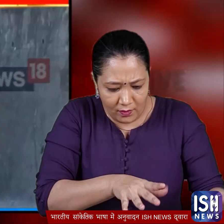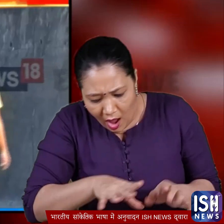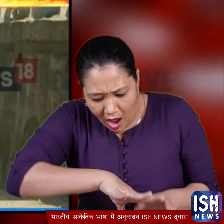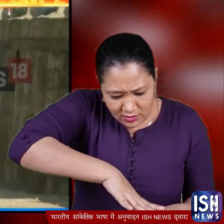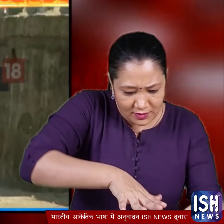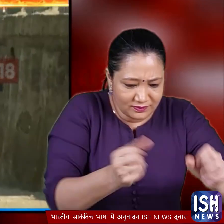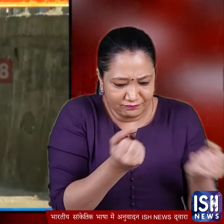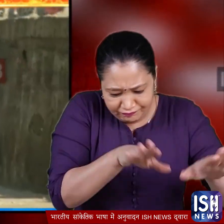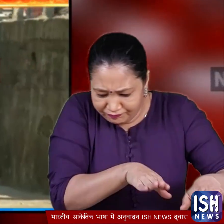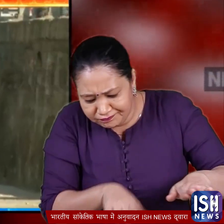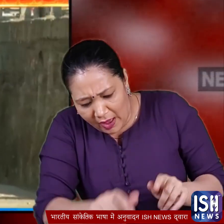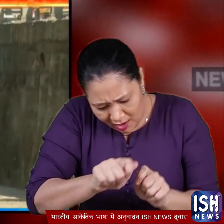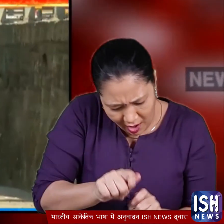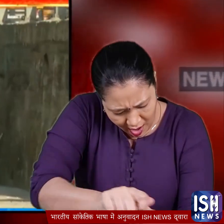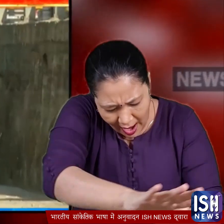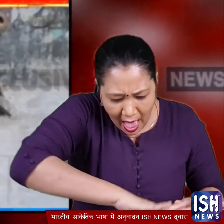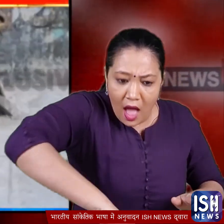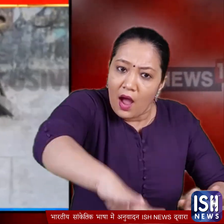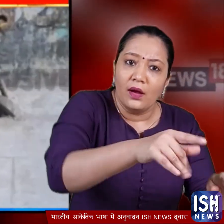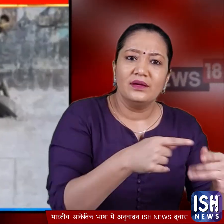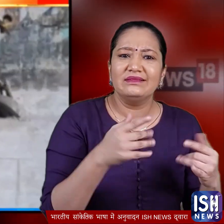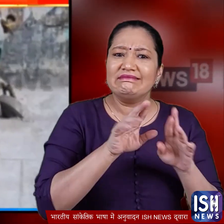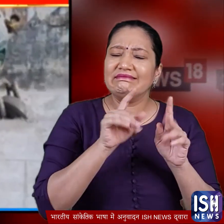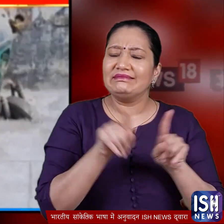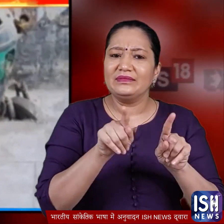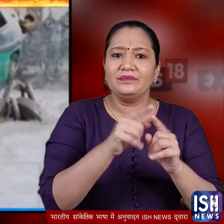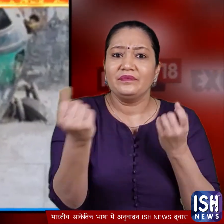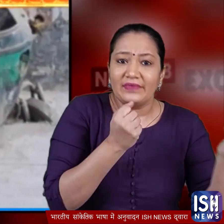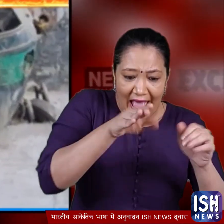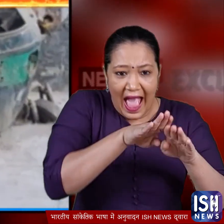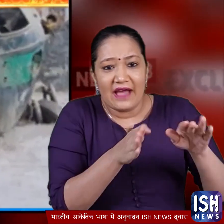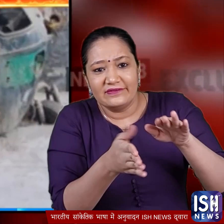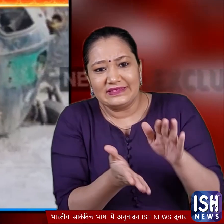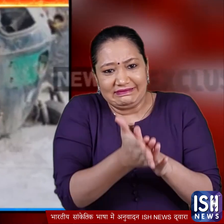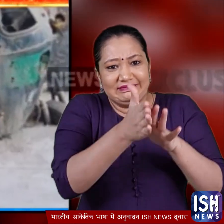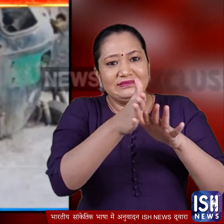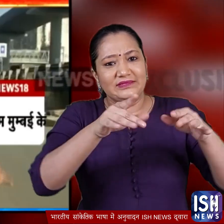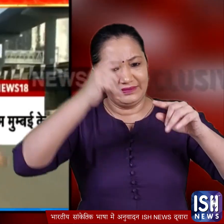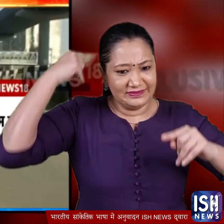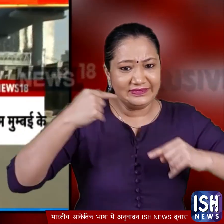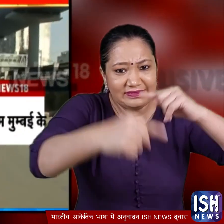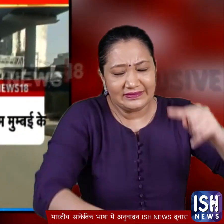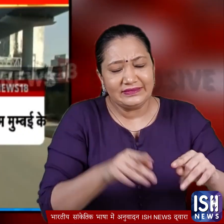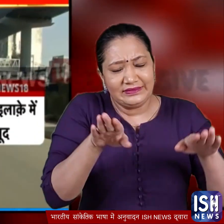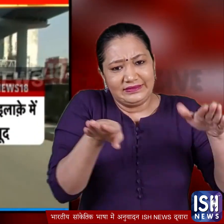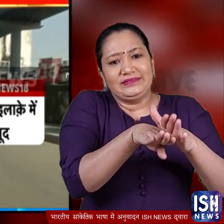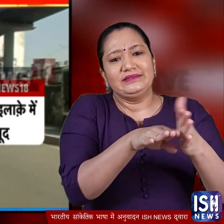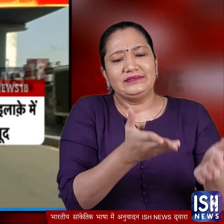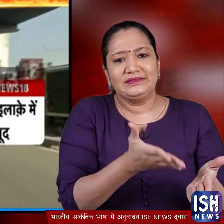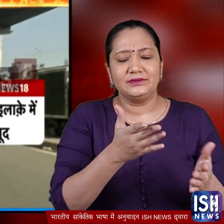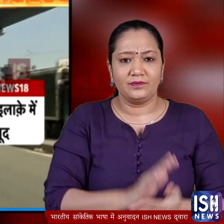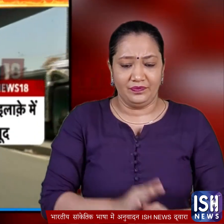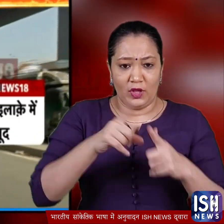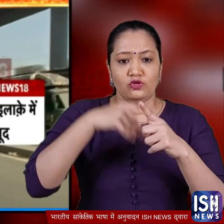ने छोड़ दी और बाकी पर मरम्मत का काम करा दिया, जिसकी वजह से फुटपाथ पर खड़ी गाड़ियां आधी सीमेंट में दब गईं। इस वक्त हम मुंबई के